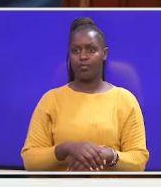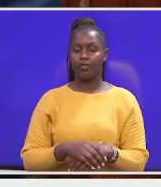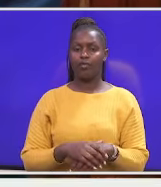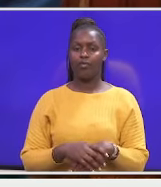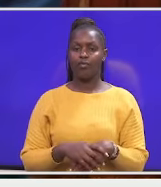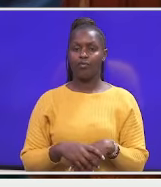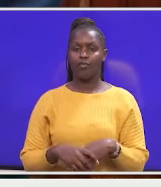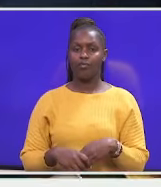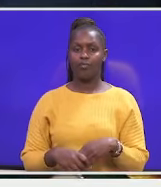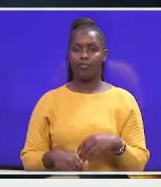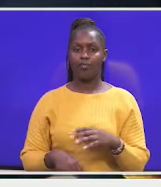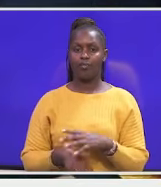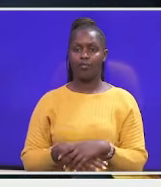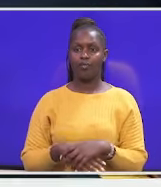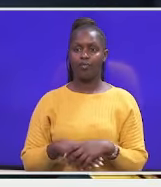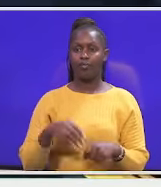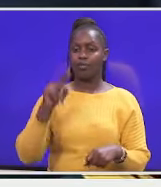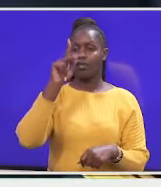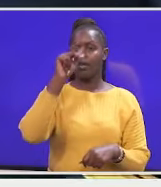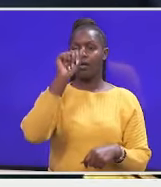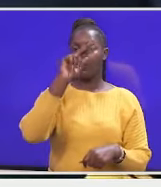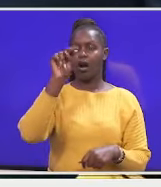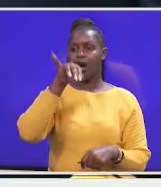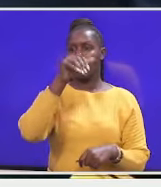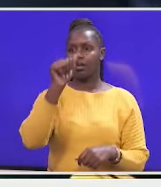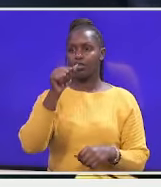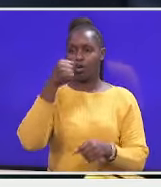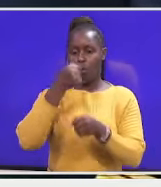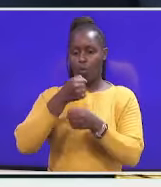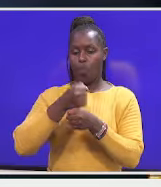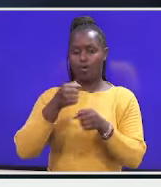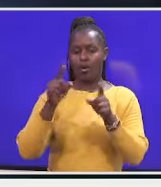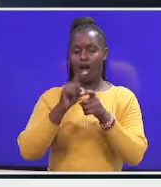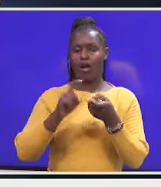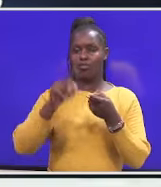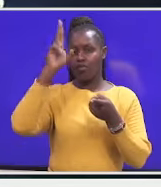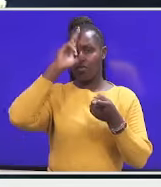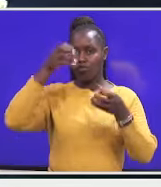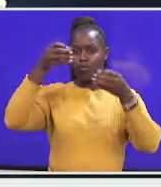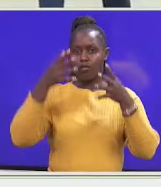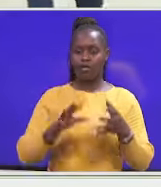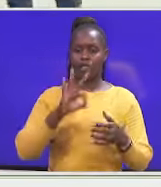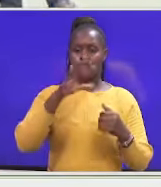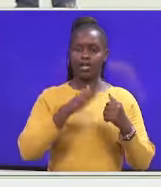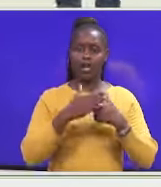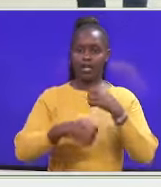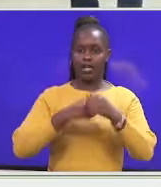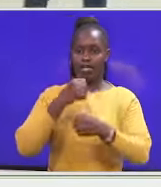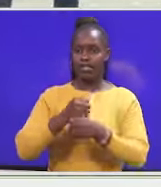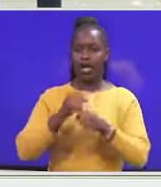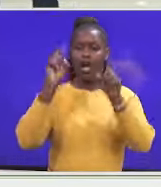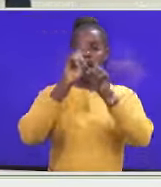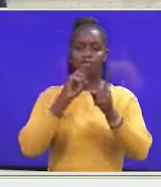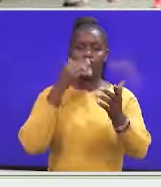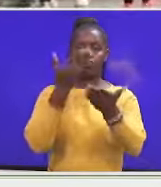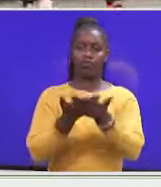help me God. Kanja aliyehudumu katika idara ya polisi kwa miaka 39 na ambaye amependekezwa kuwa